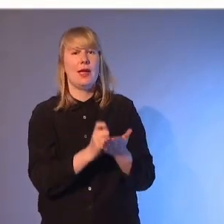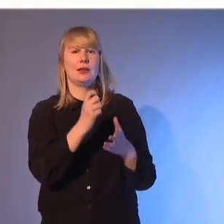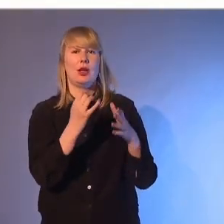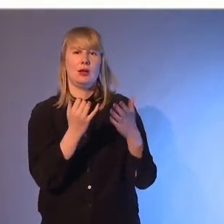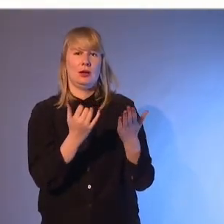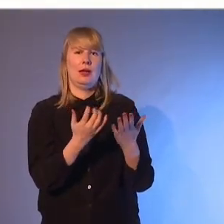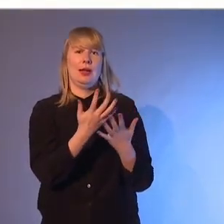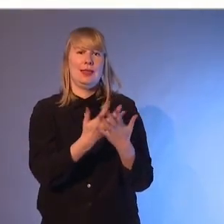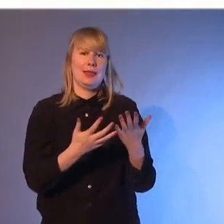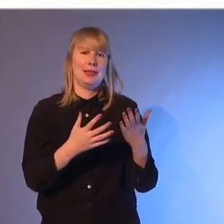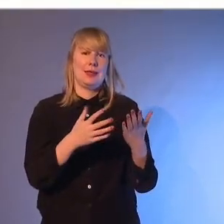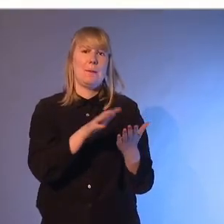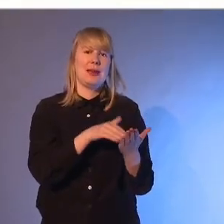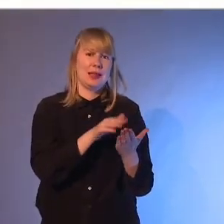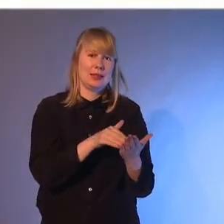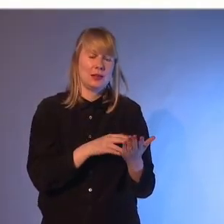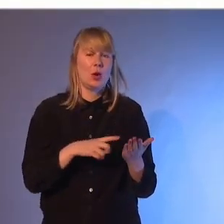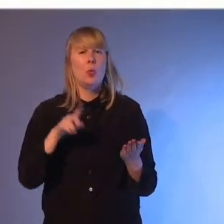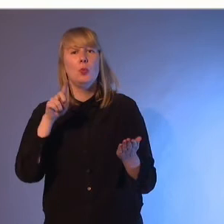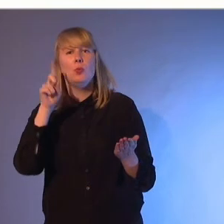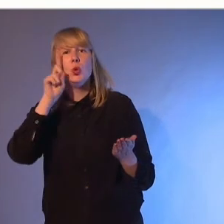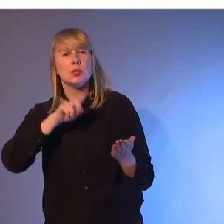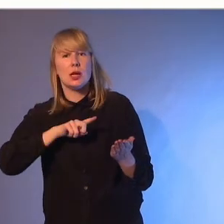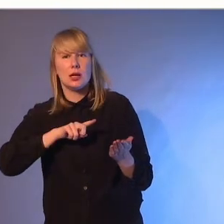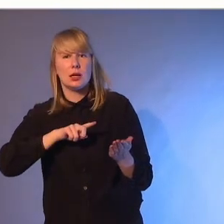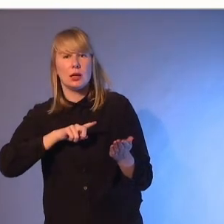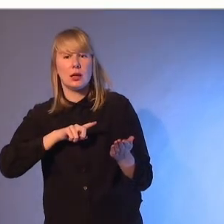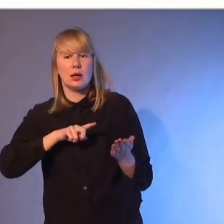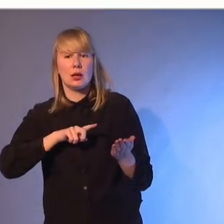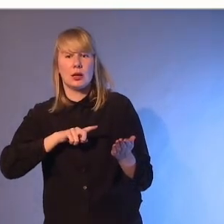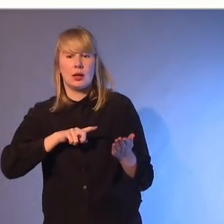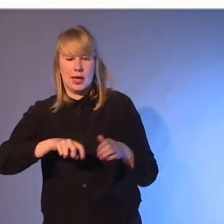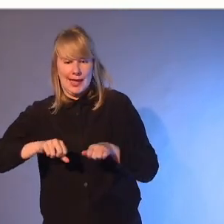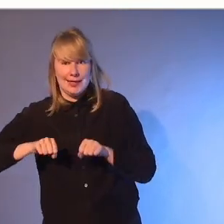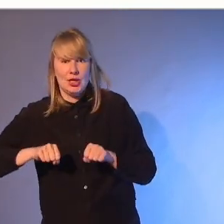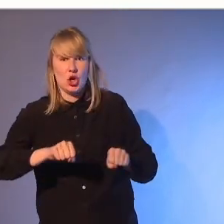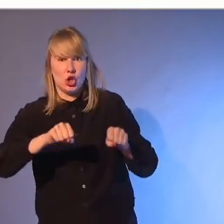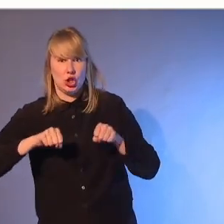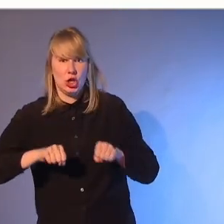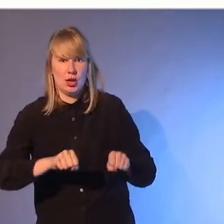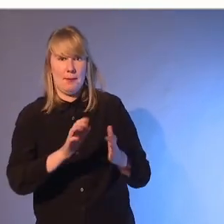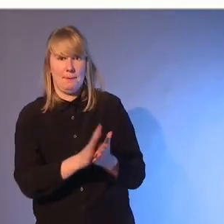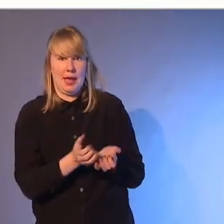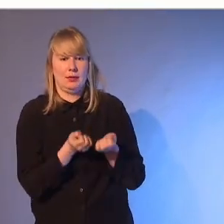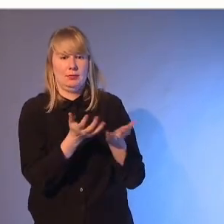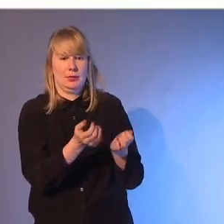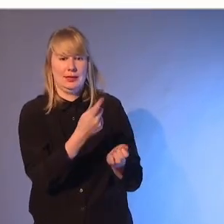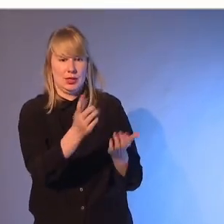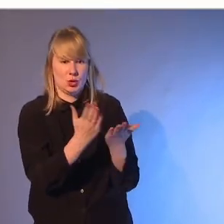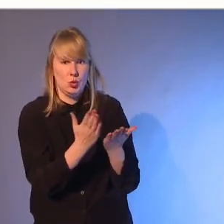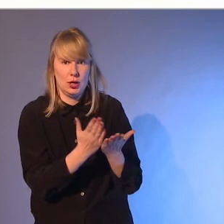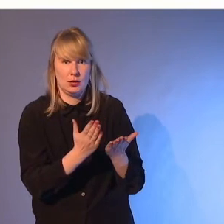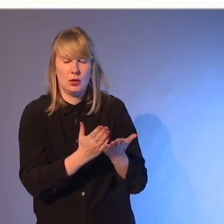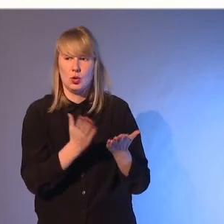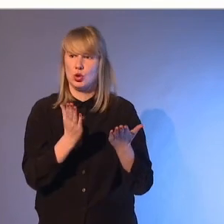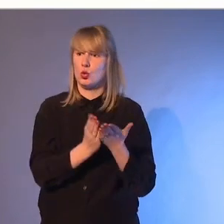nettbrett, og så plutselig kommer bare trallene tilkjørt til skolen, og så starter man skoler og har